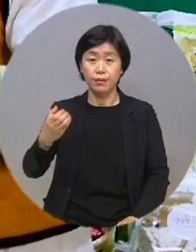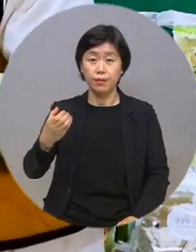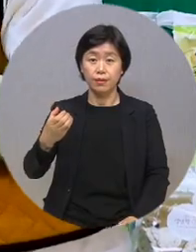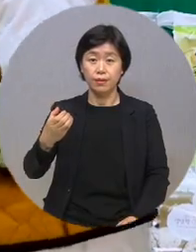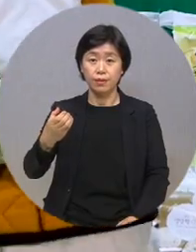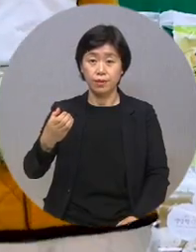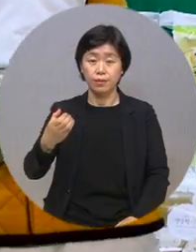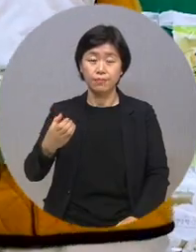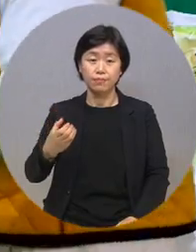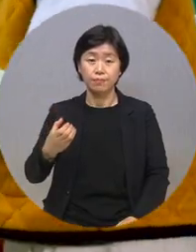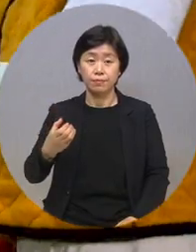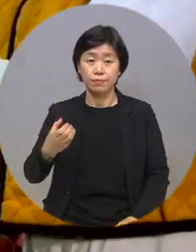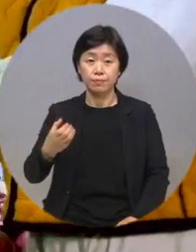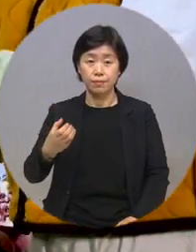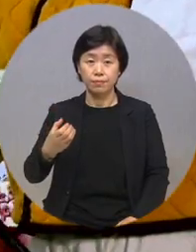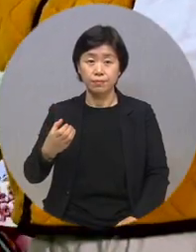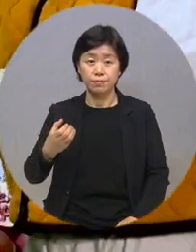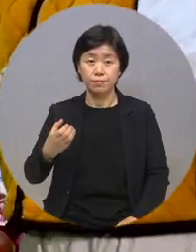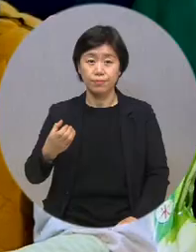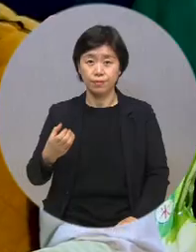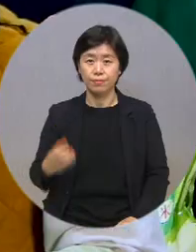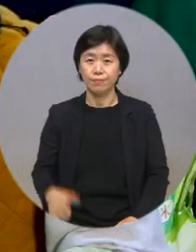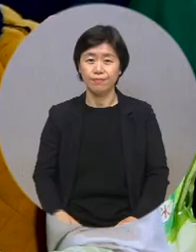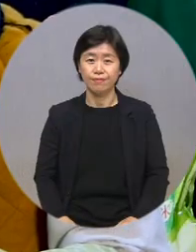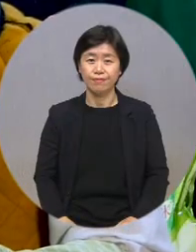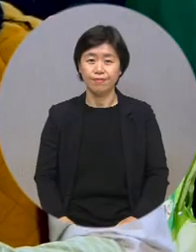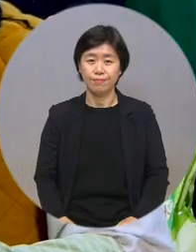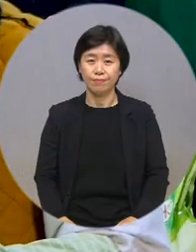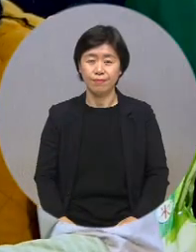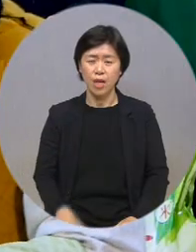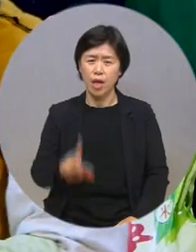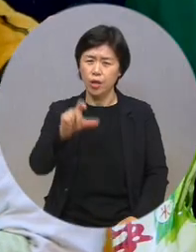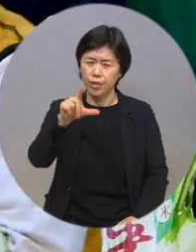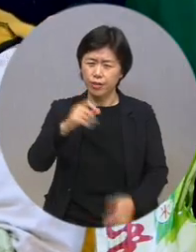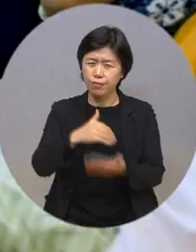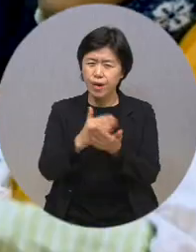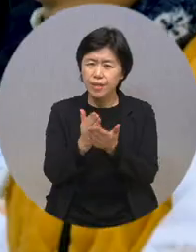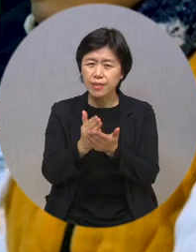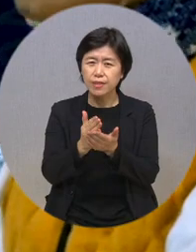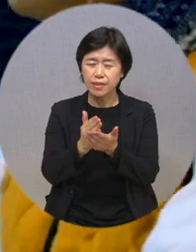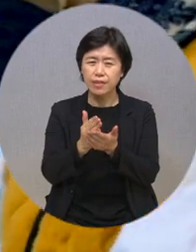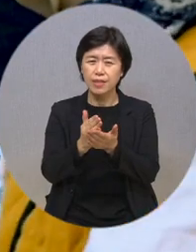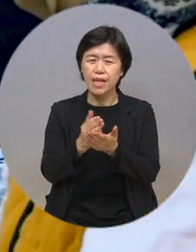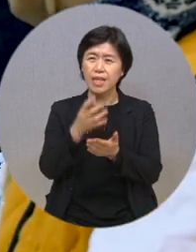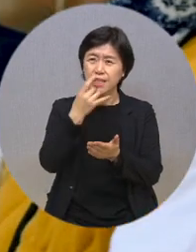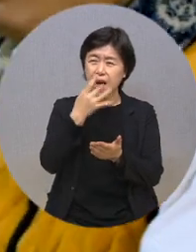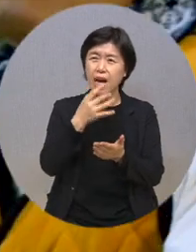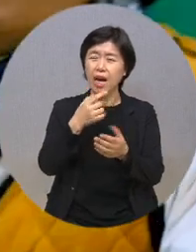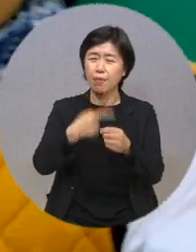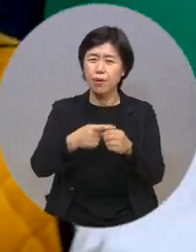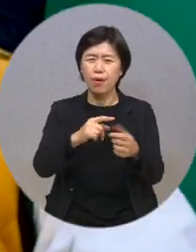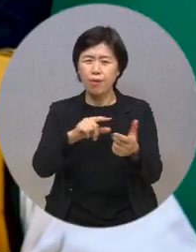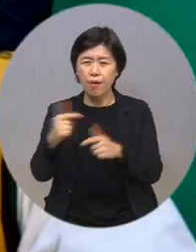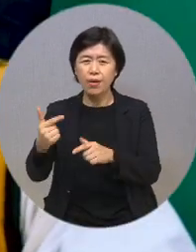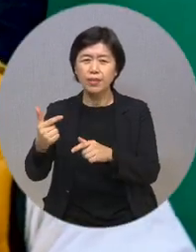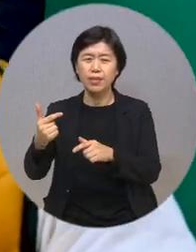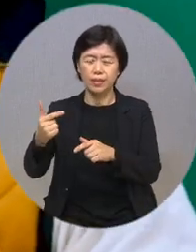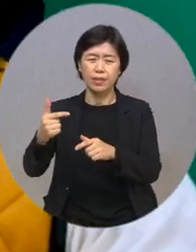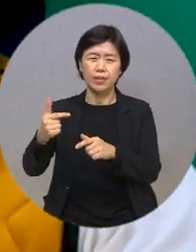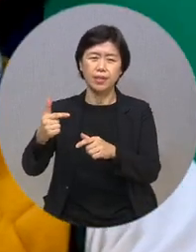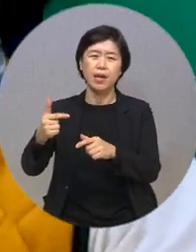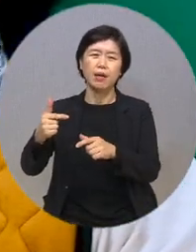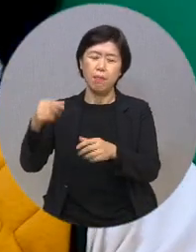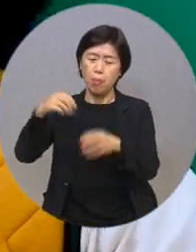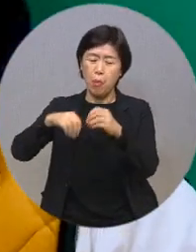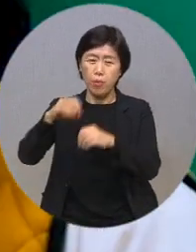쉐이크 뭐 몸을 타고 있는 게 아니에요. 쉐이크 15가지 곡물 효소가 들어가 있어요. 네. 다 들어가 있어요. 굳이 뭐 우유를